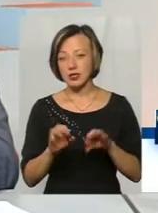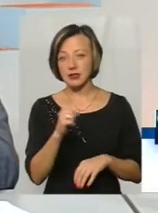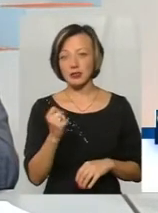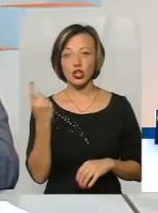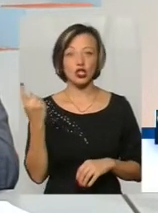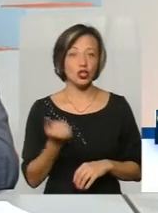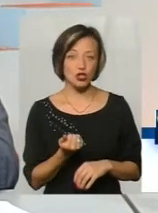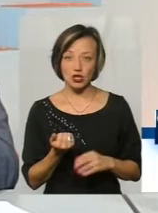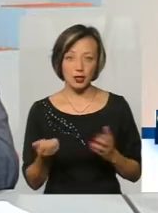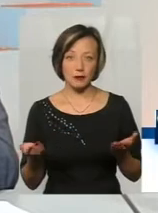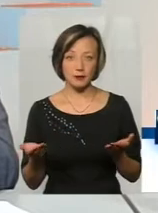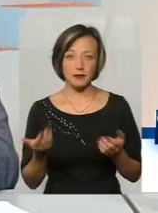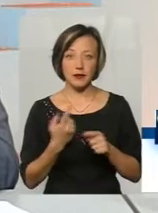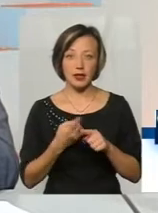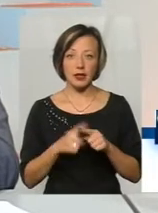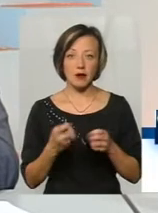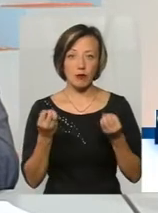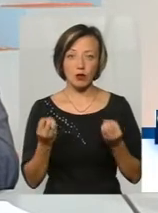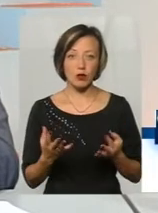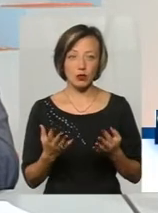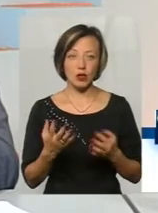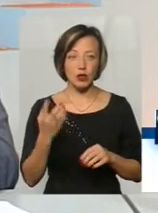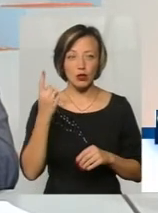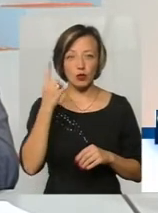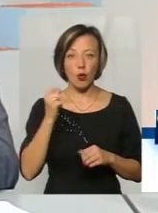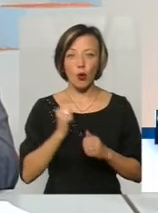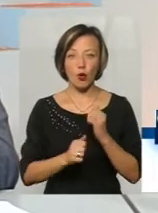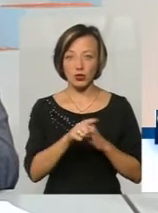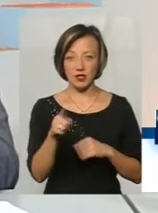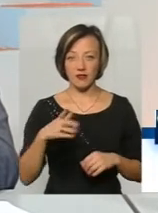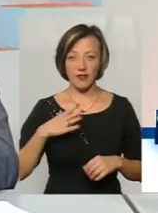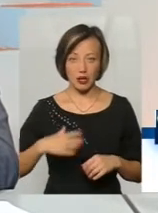то це просто, я думаю, що не кожен витримає із